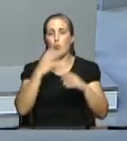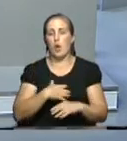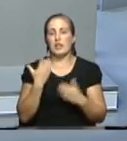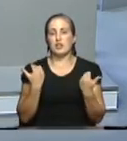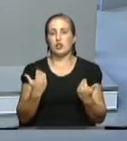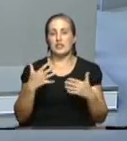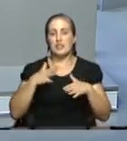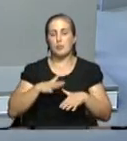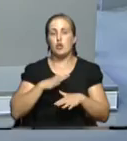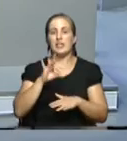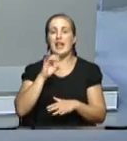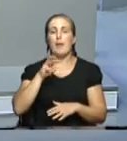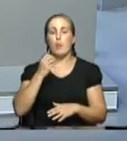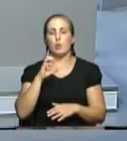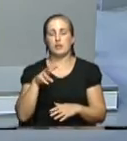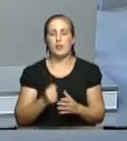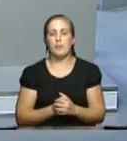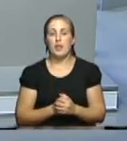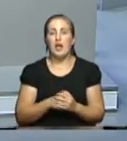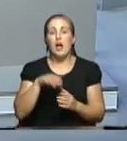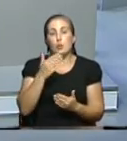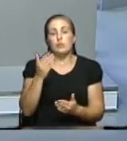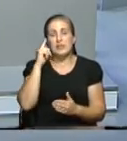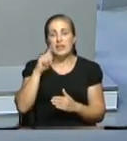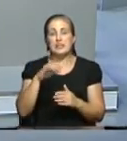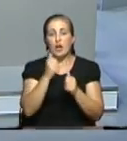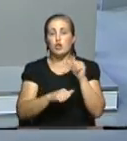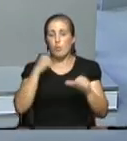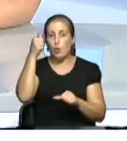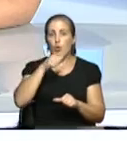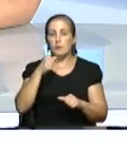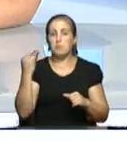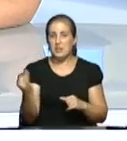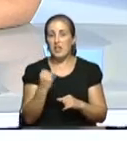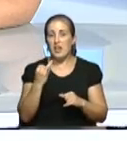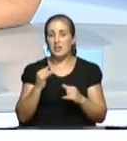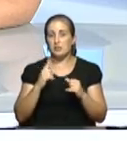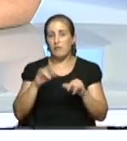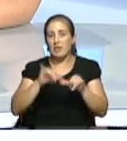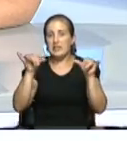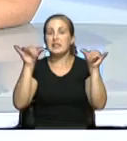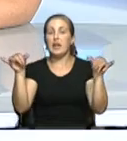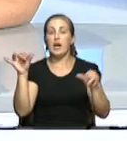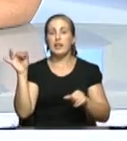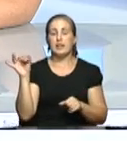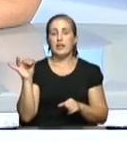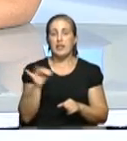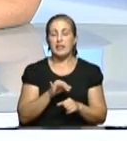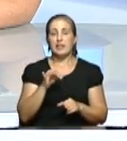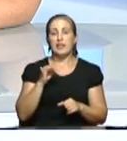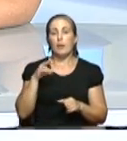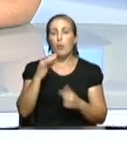рода ремесла ну вы знаете с каждым годом интерес возрастает и вот по